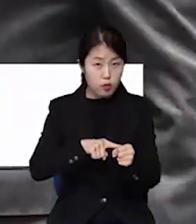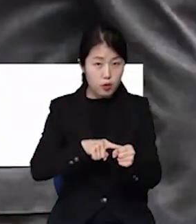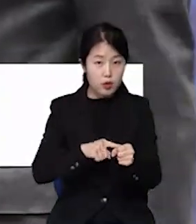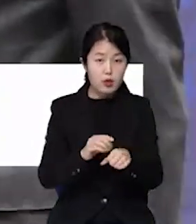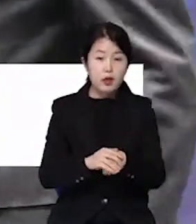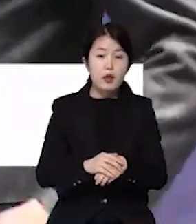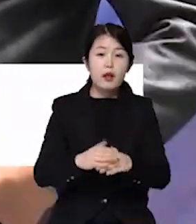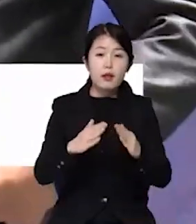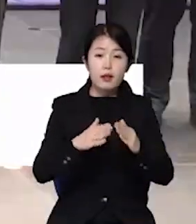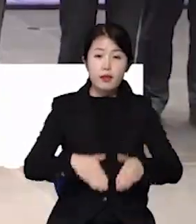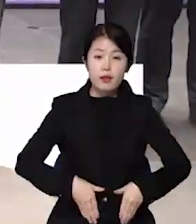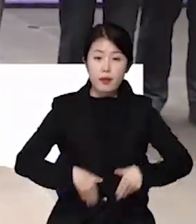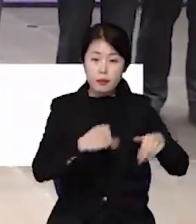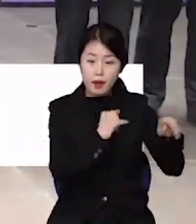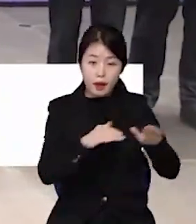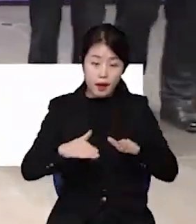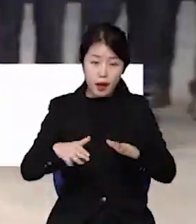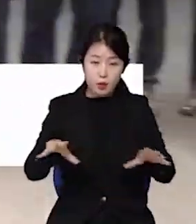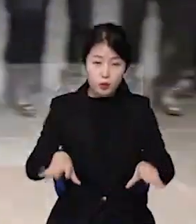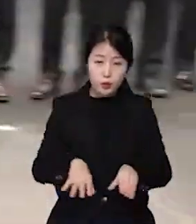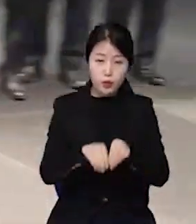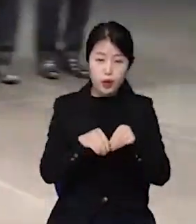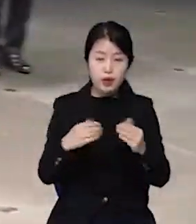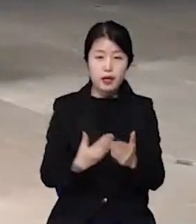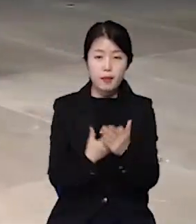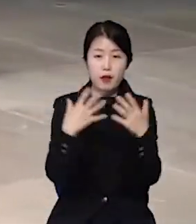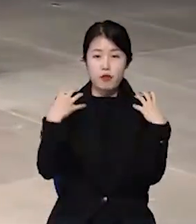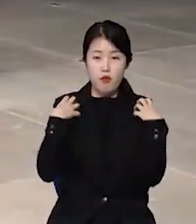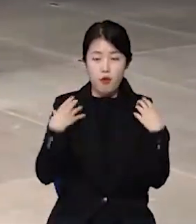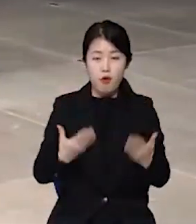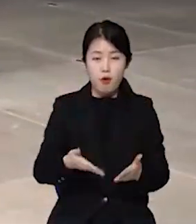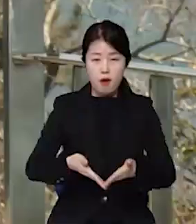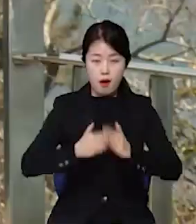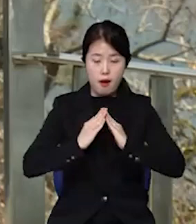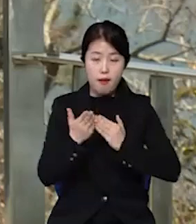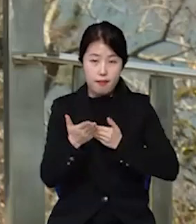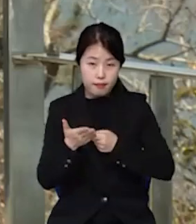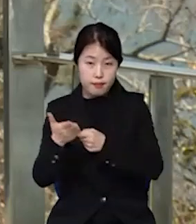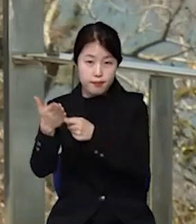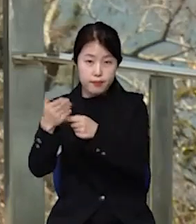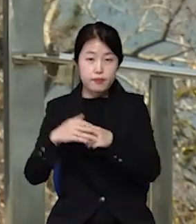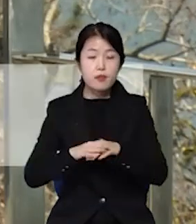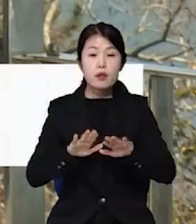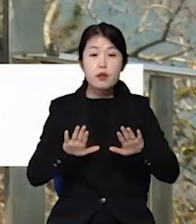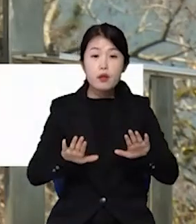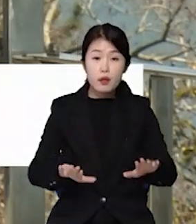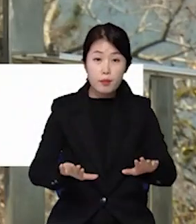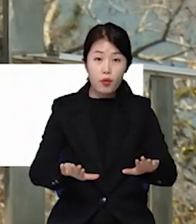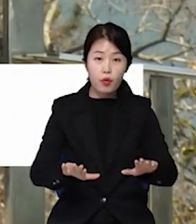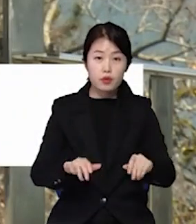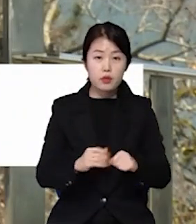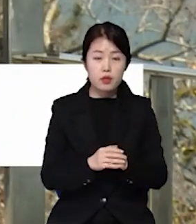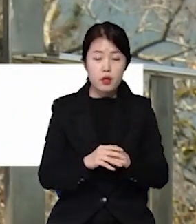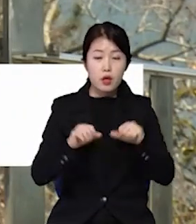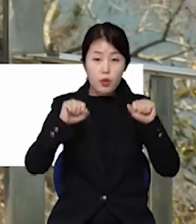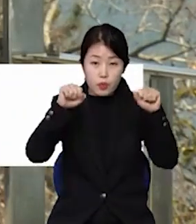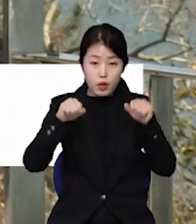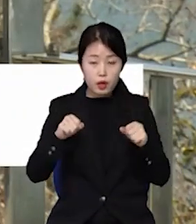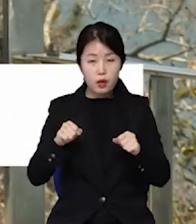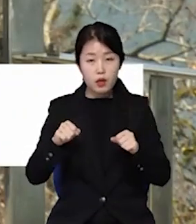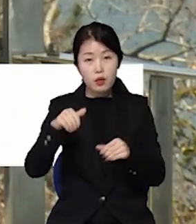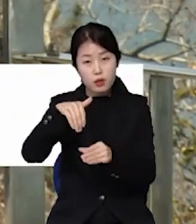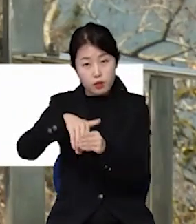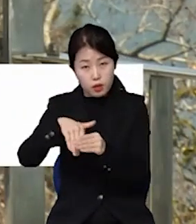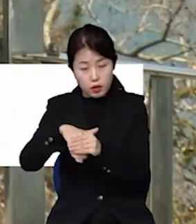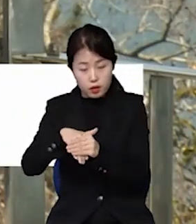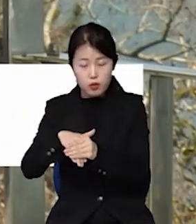가칭 남해안종합개발청 설립을 제안했습니다. 해양수산부, 국토부, 문화체육관광부, 그리고